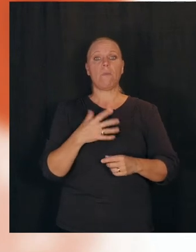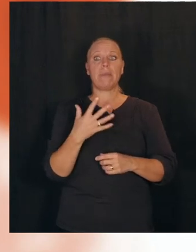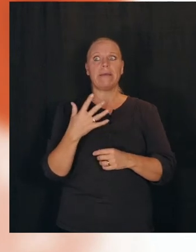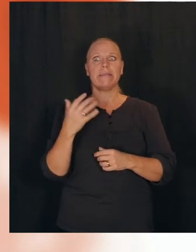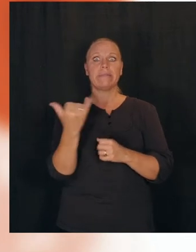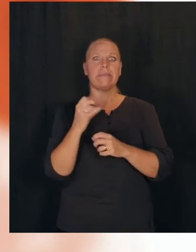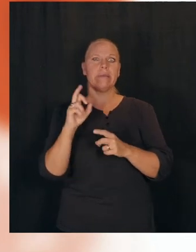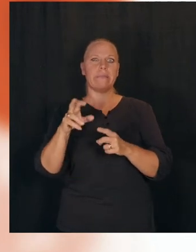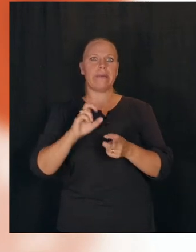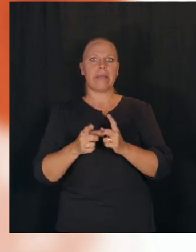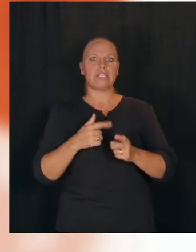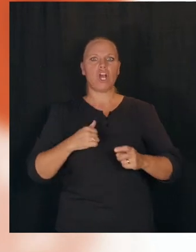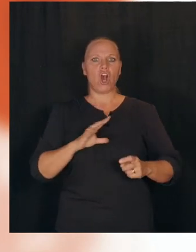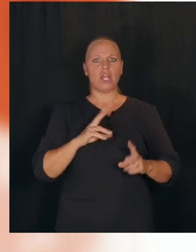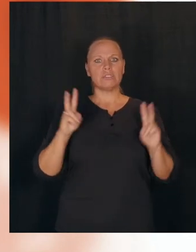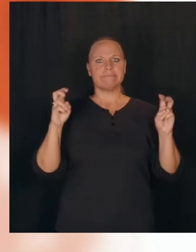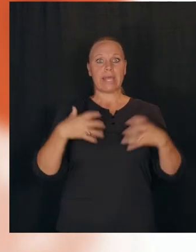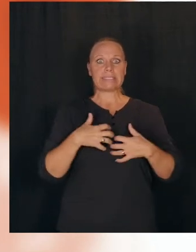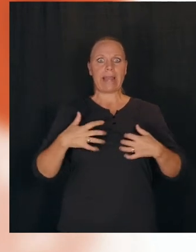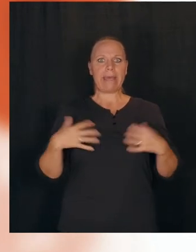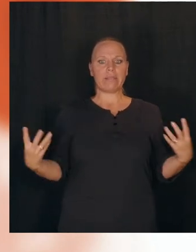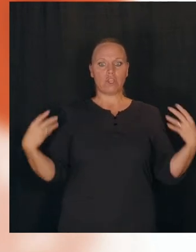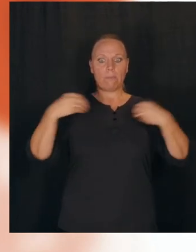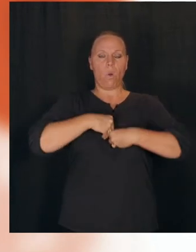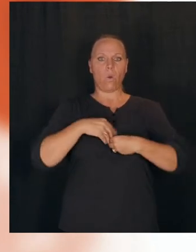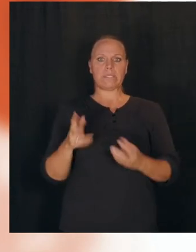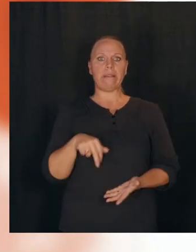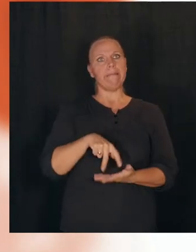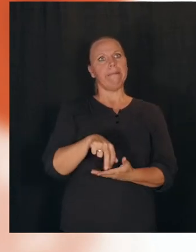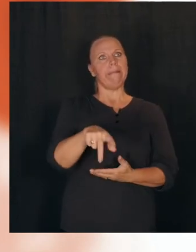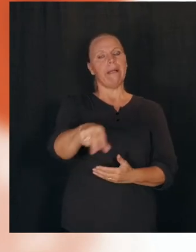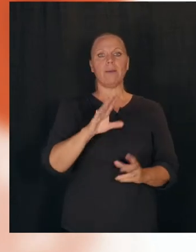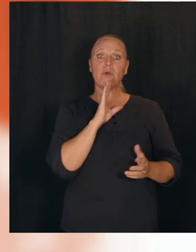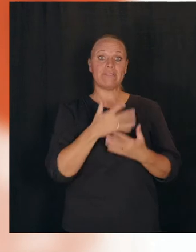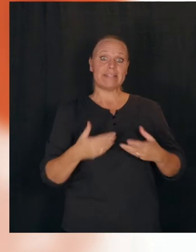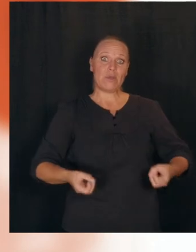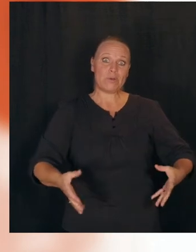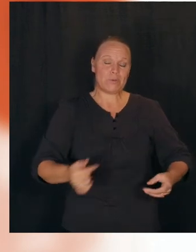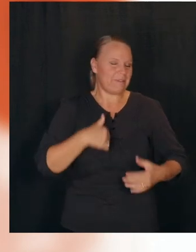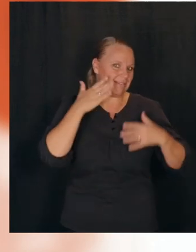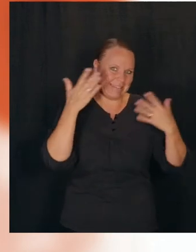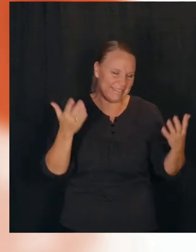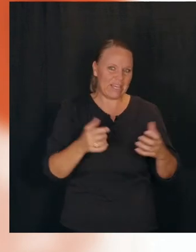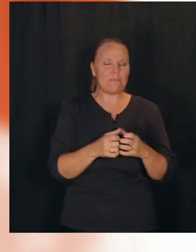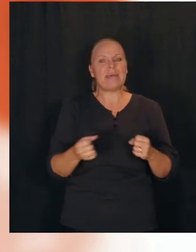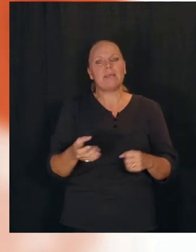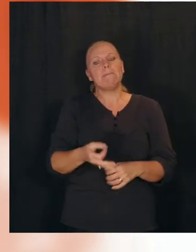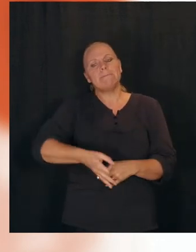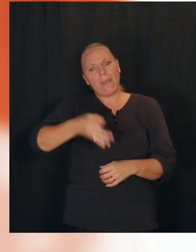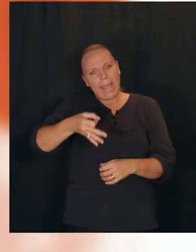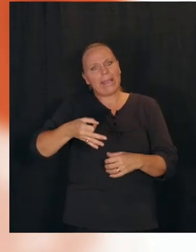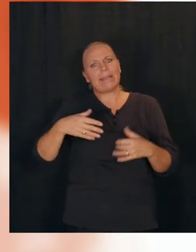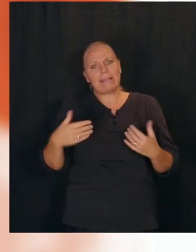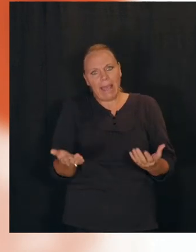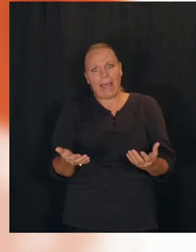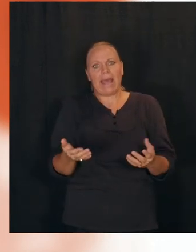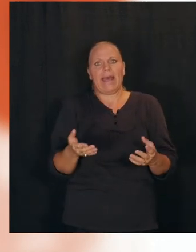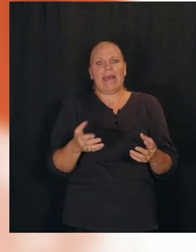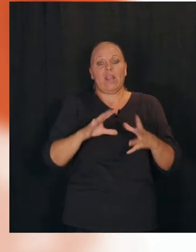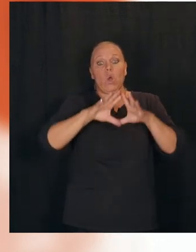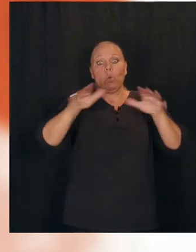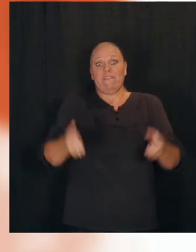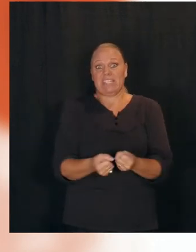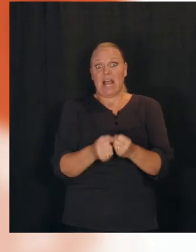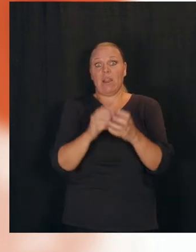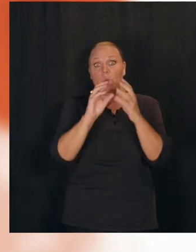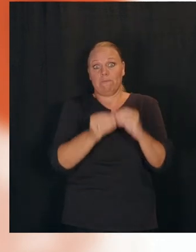sig istället för rullstolar. Jag vet inte. Vi får se. Men poängen här kopplat till universell utformning är att det handlar om